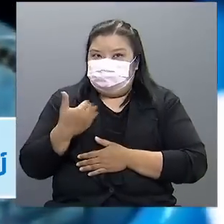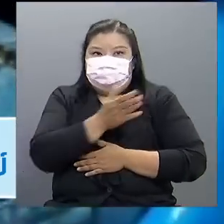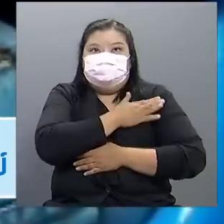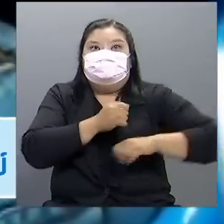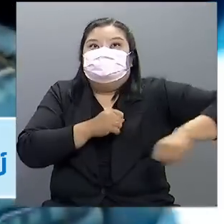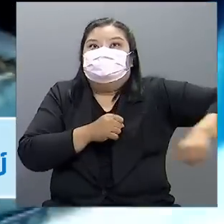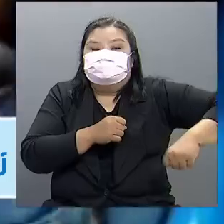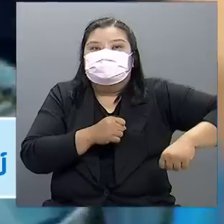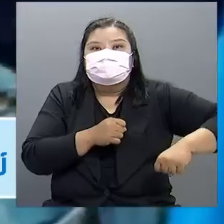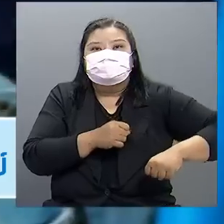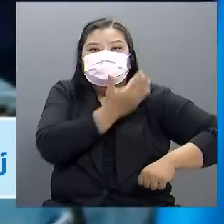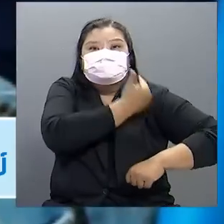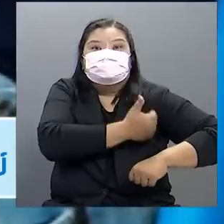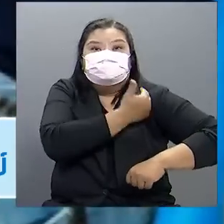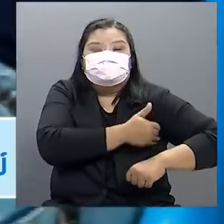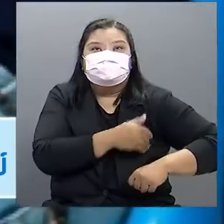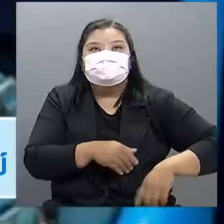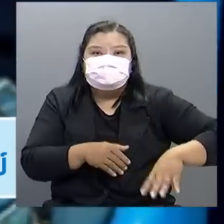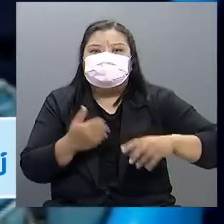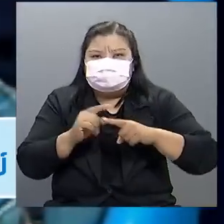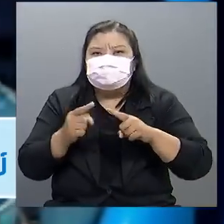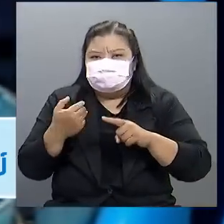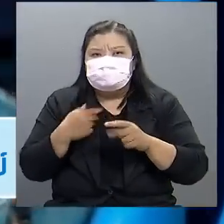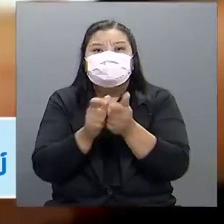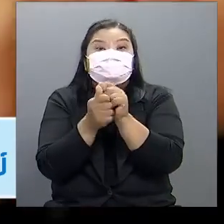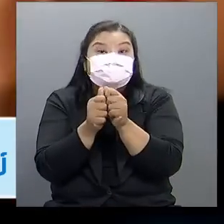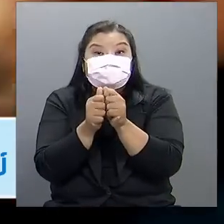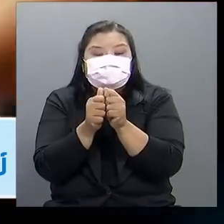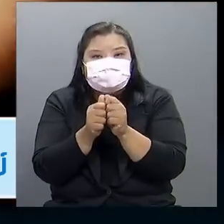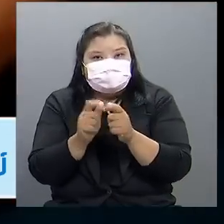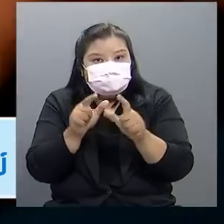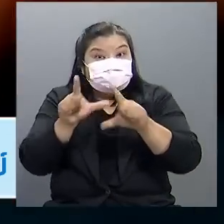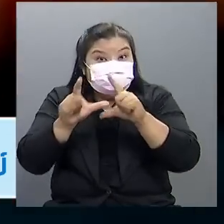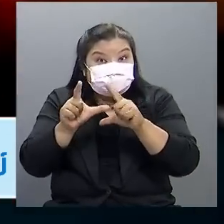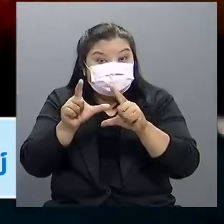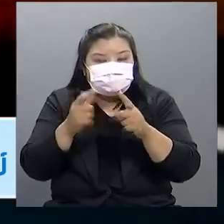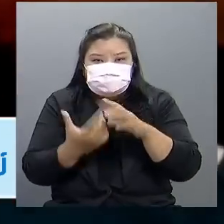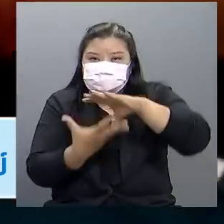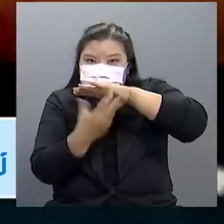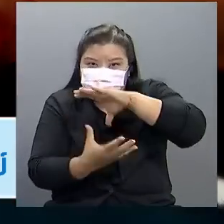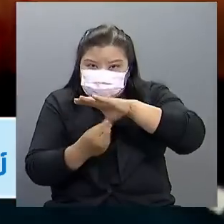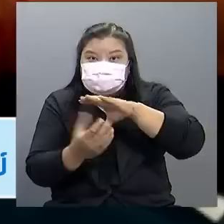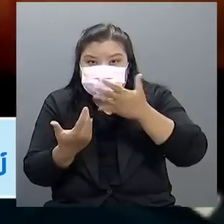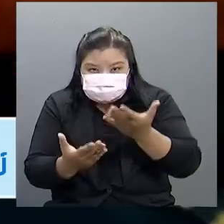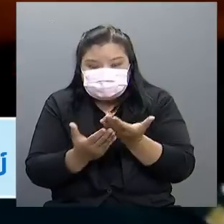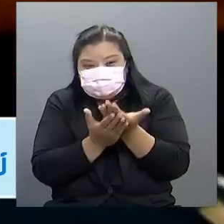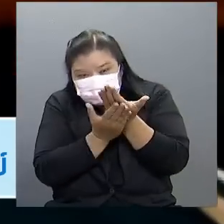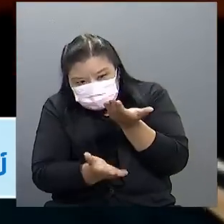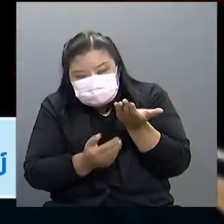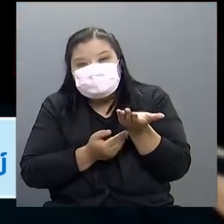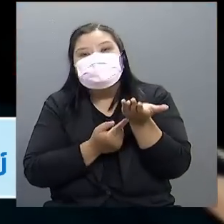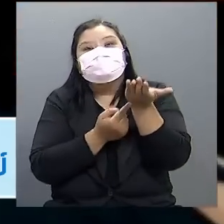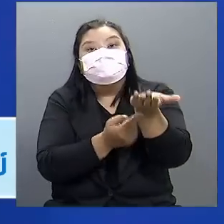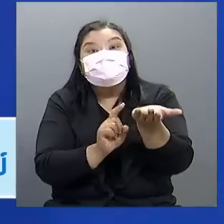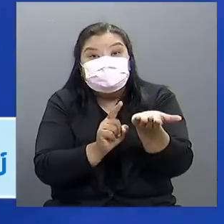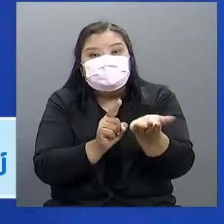กฐานสรรปการโอนเงินขนองความสนทนาผ่าน application line ไปแจ้งความที่สอย้พอนางรองเพระว่ามีผู้